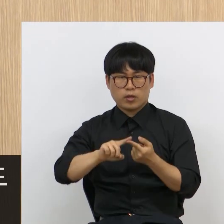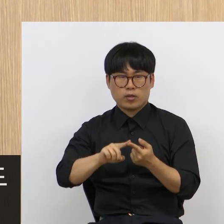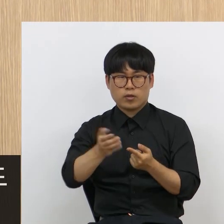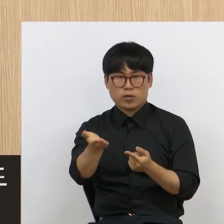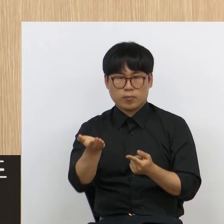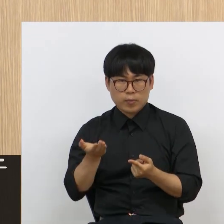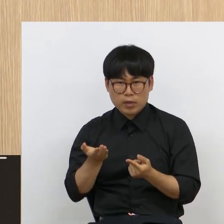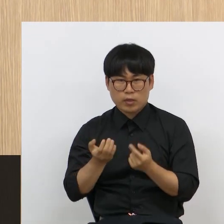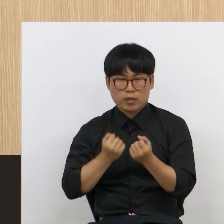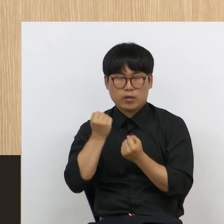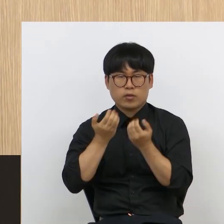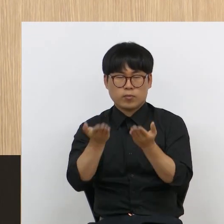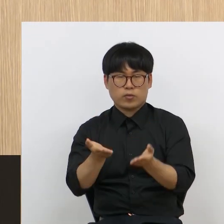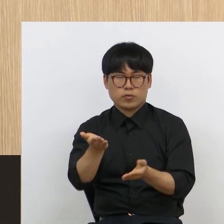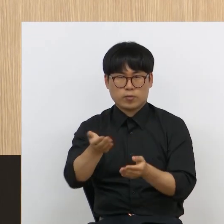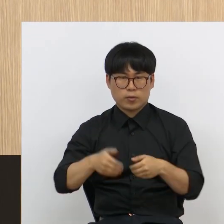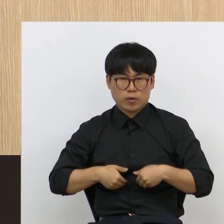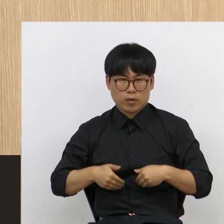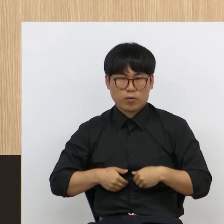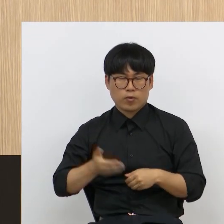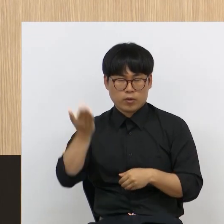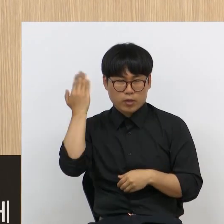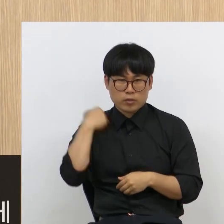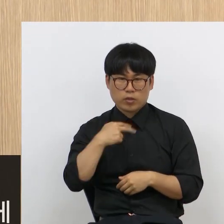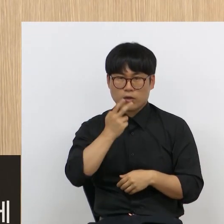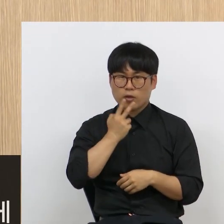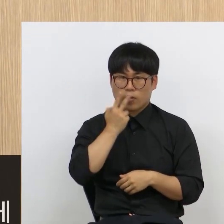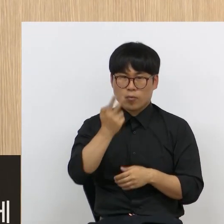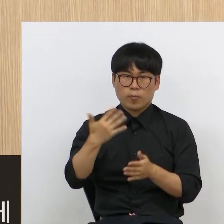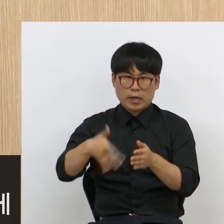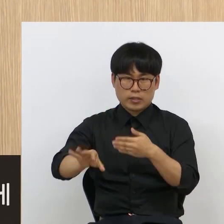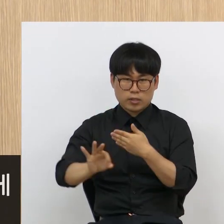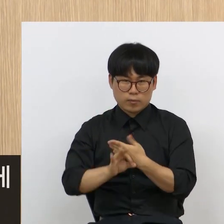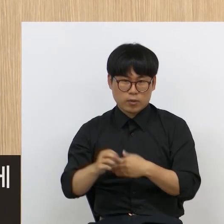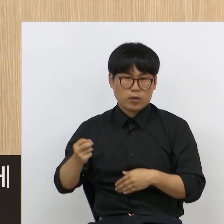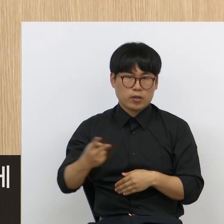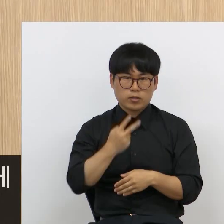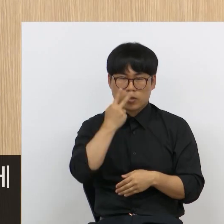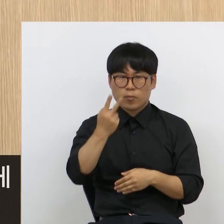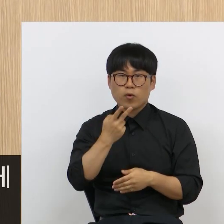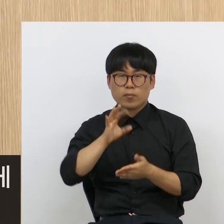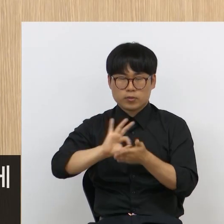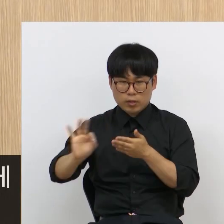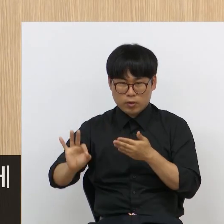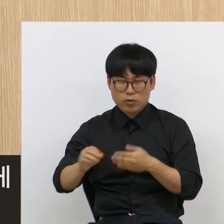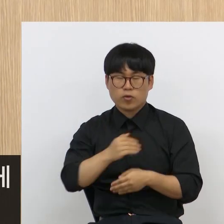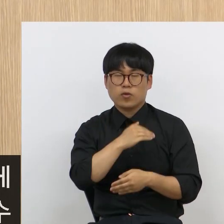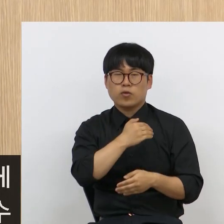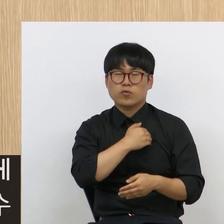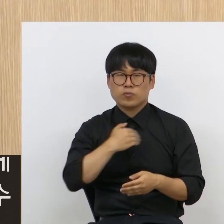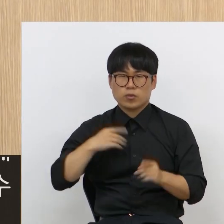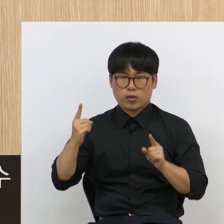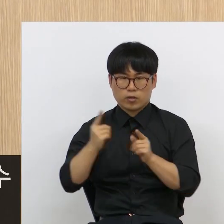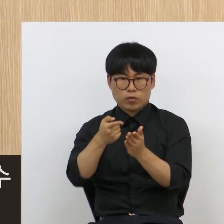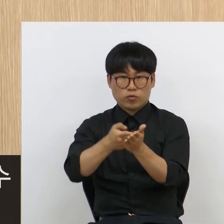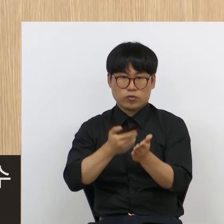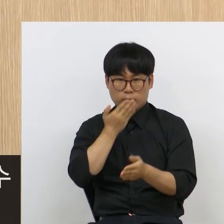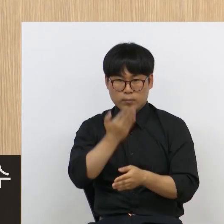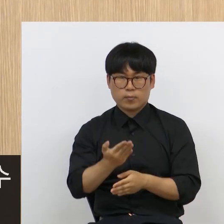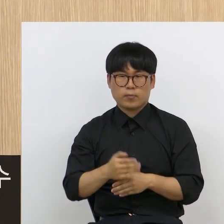좀 얘기를 하셔야 될 거고 예전에 보험을 안 쓰셨다면 다시 보험을 사용해서 충분히 쓸 수 있는 그런 기회를 가질 겁니다.